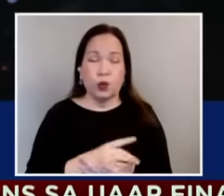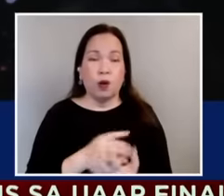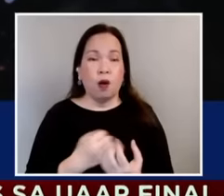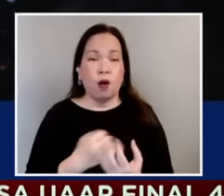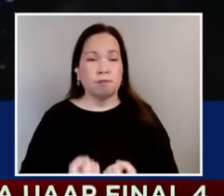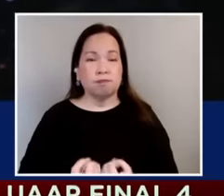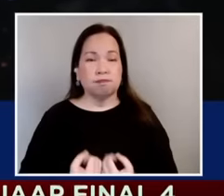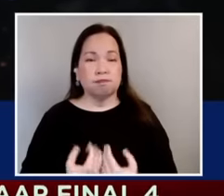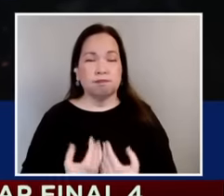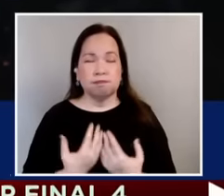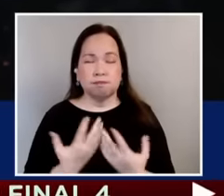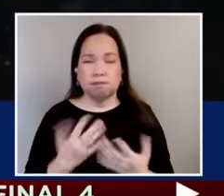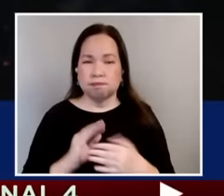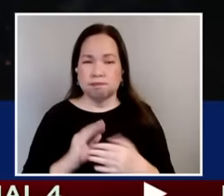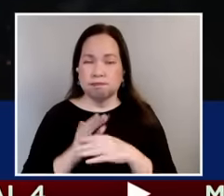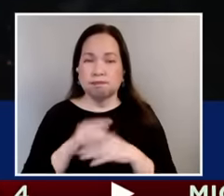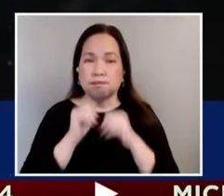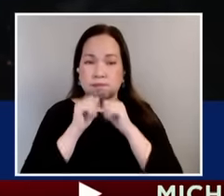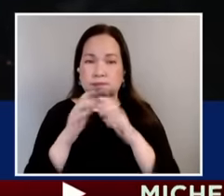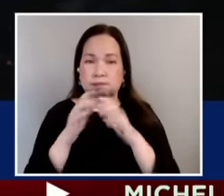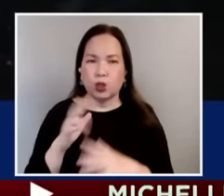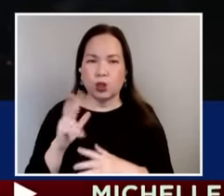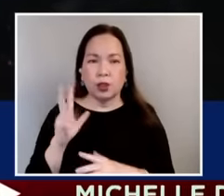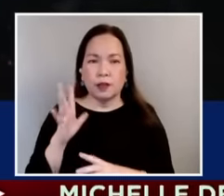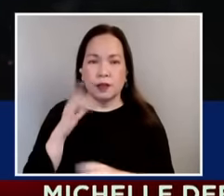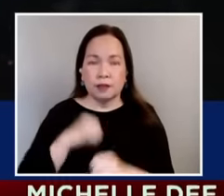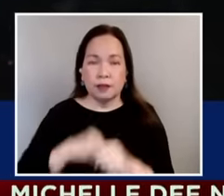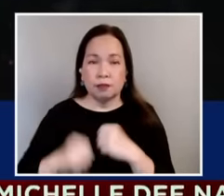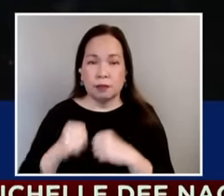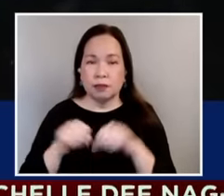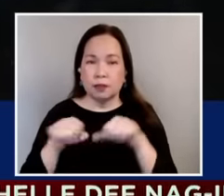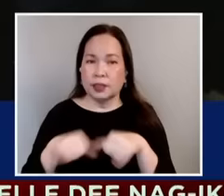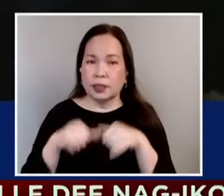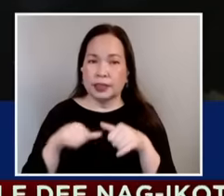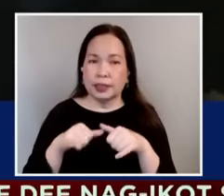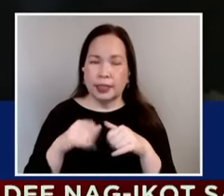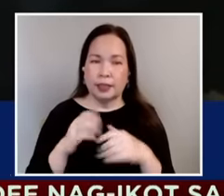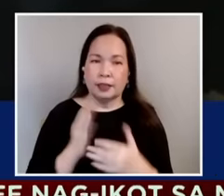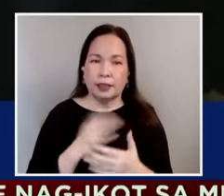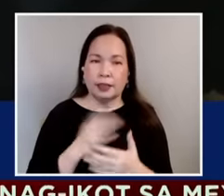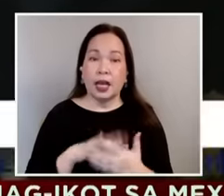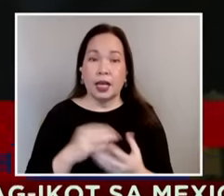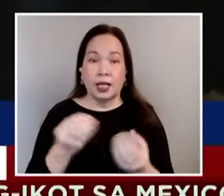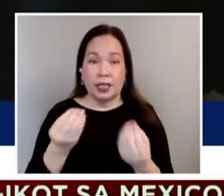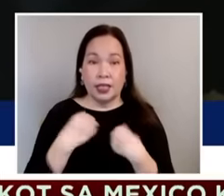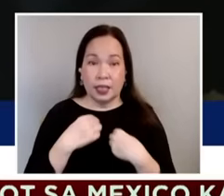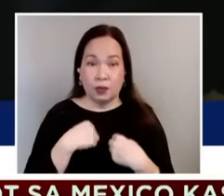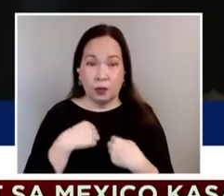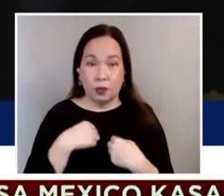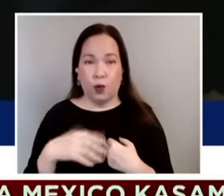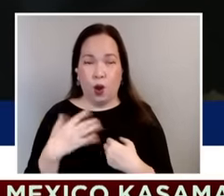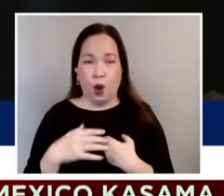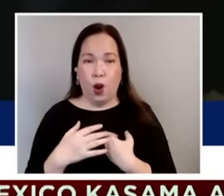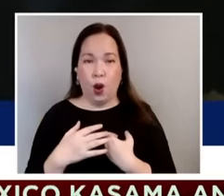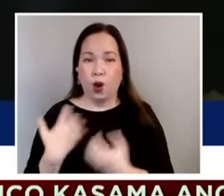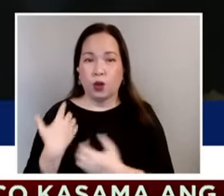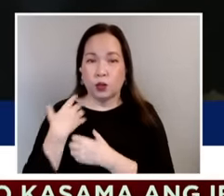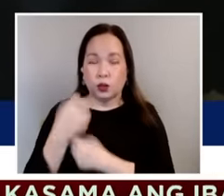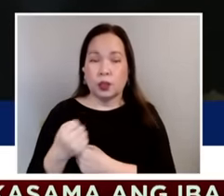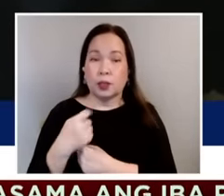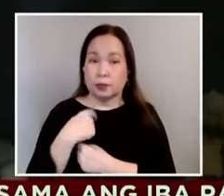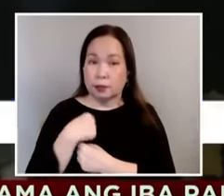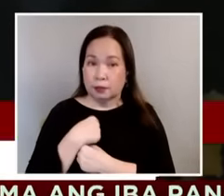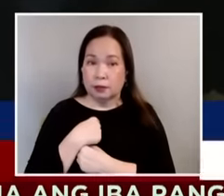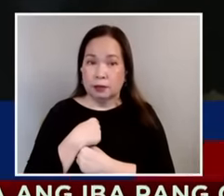sa 35 taon niya sa showbiz. Since binigyan nila ako ng label, 'di ba? Binigyan ako ng star, pinagkatiwalaan nila ako